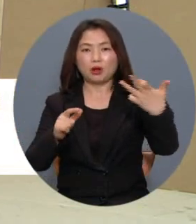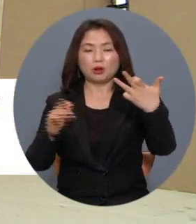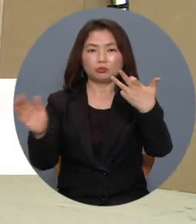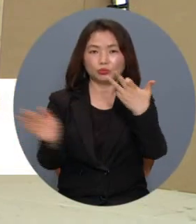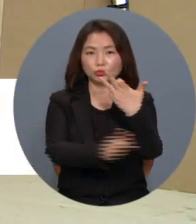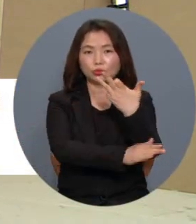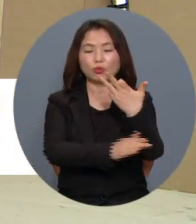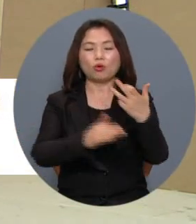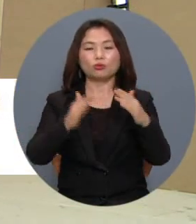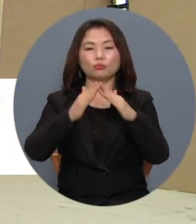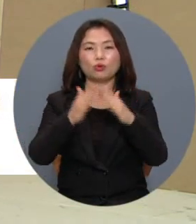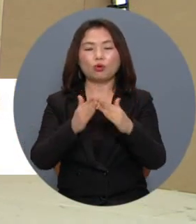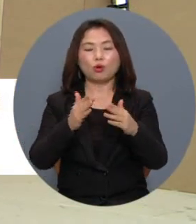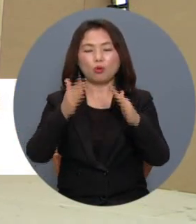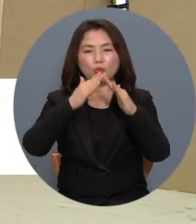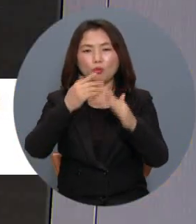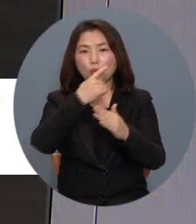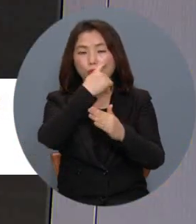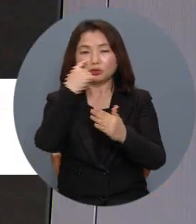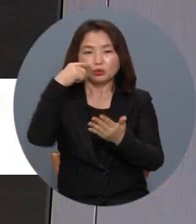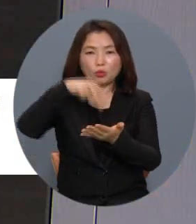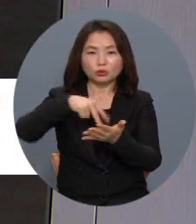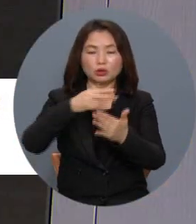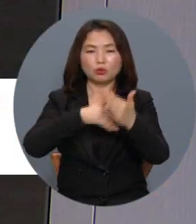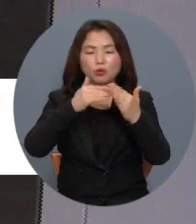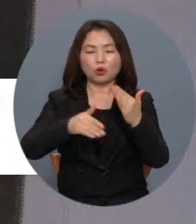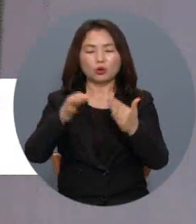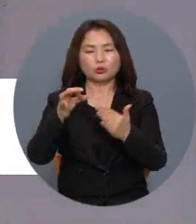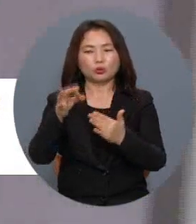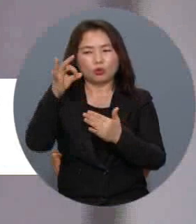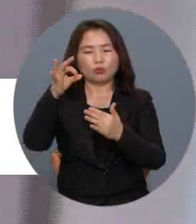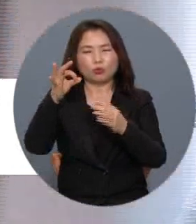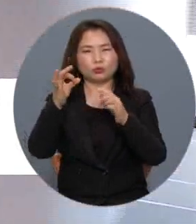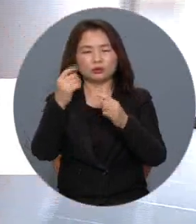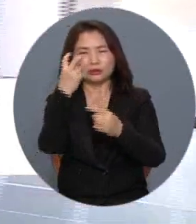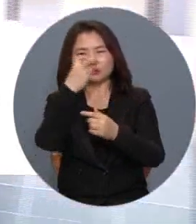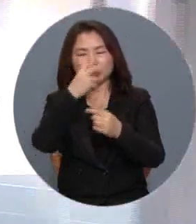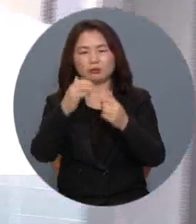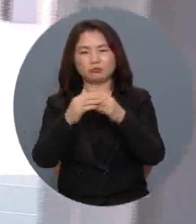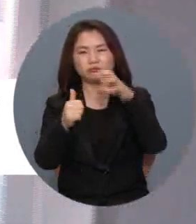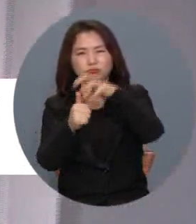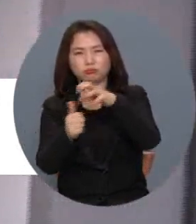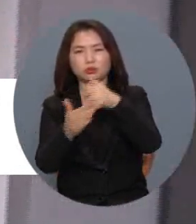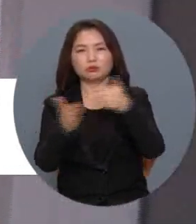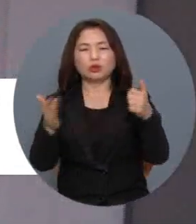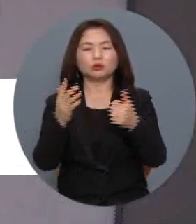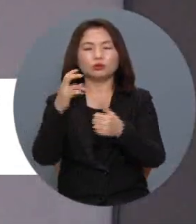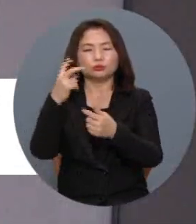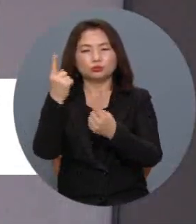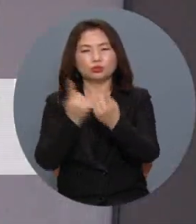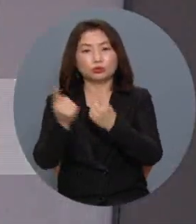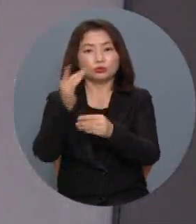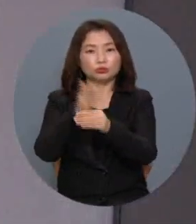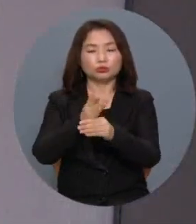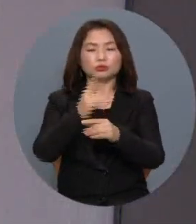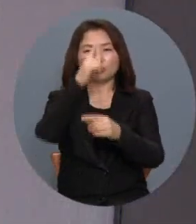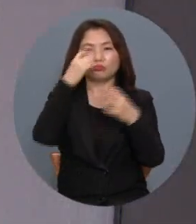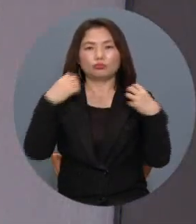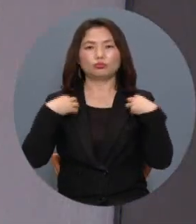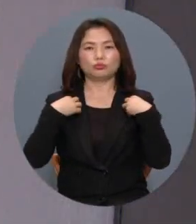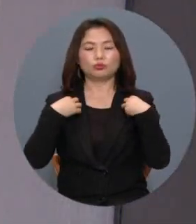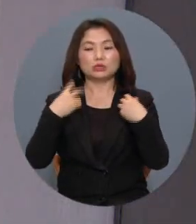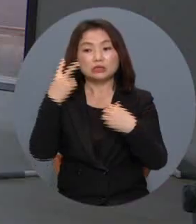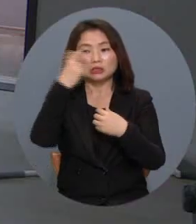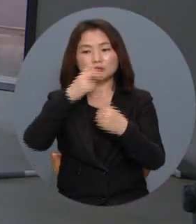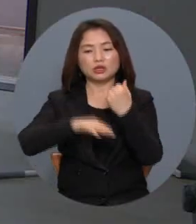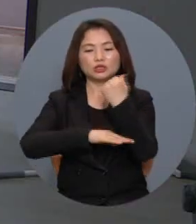2018년부터 주택도시보증공사의 고분양가 심사제에 묶여 분양 가격의 통제를 받아왔는데 정부가 이